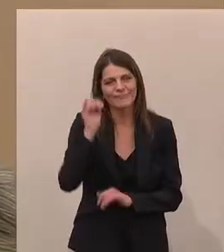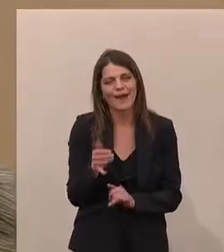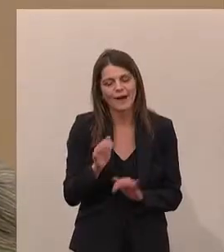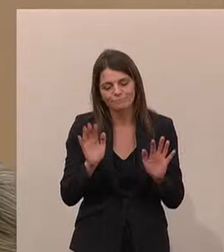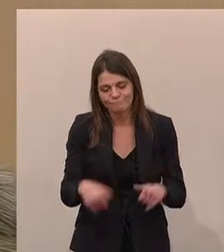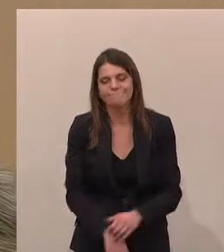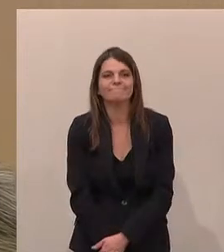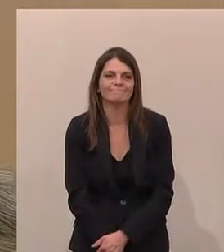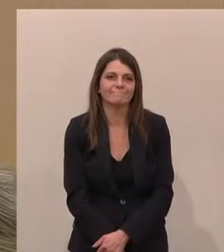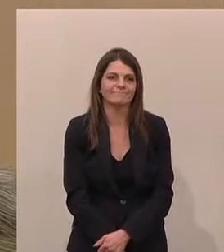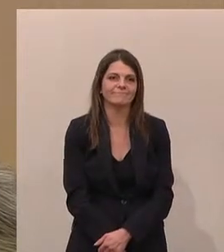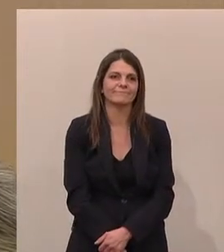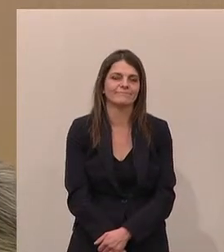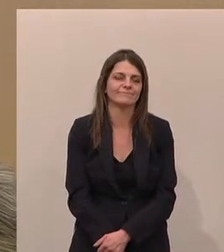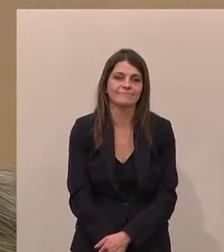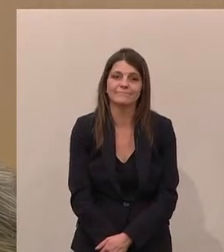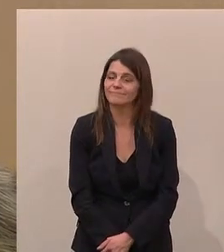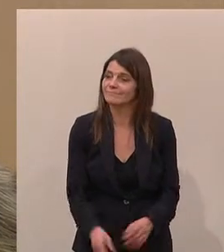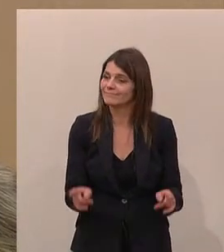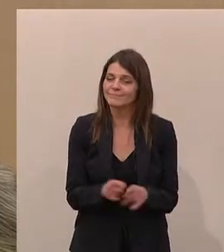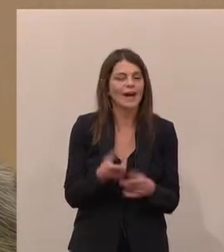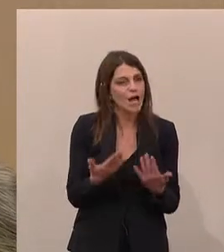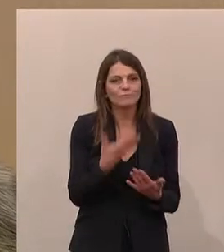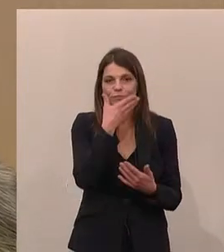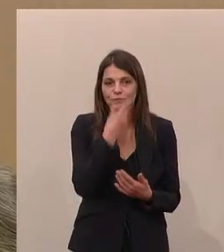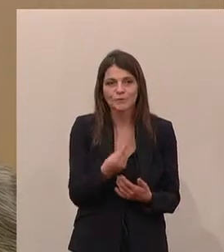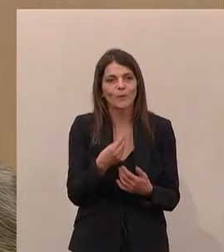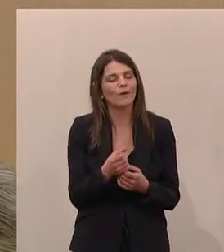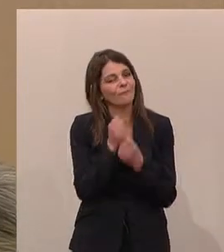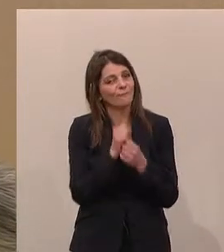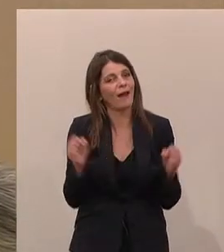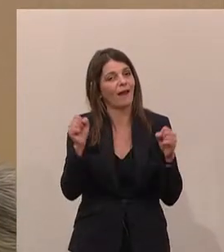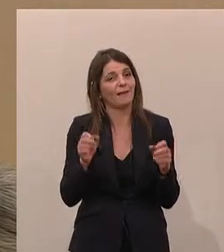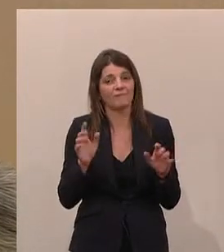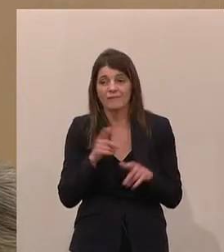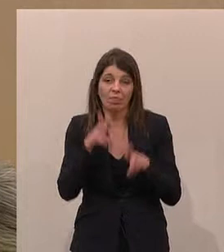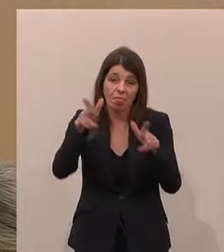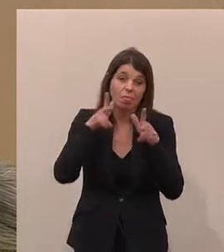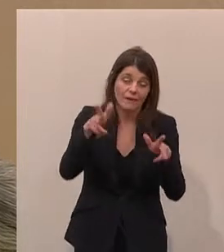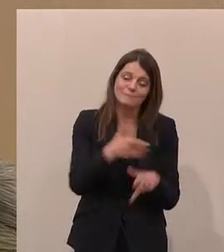gleich mit einem angemessenen freiheitlichen Krawall begrüßt werde.